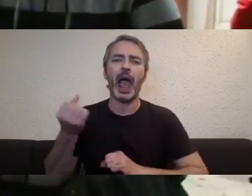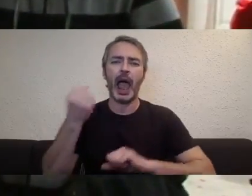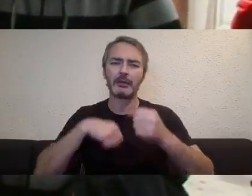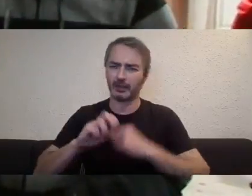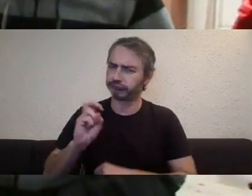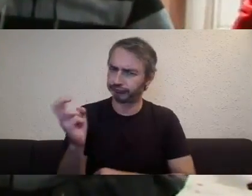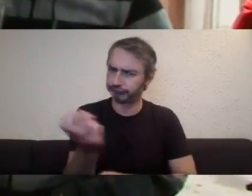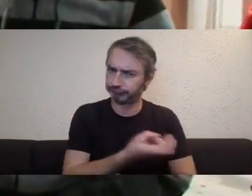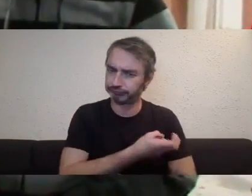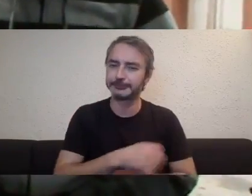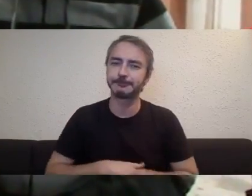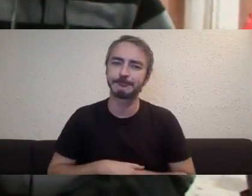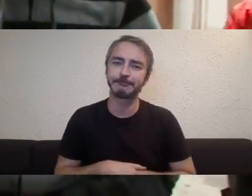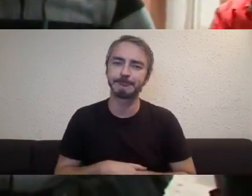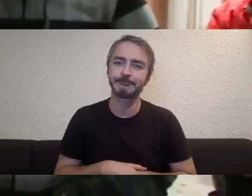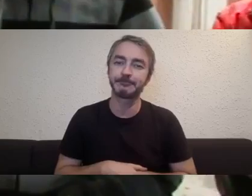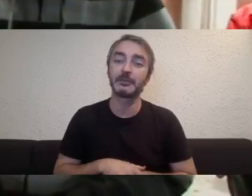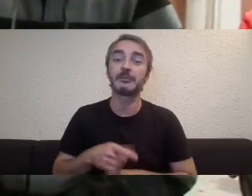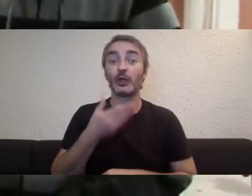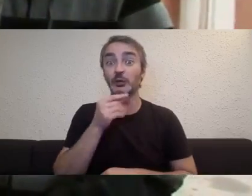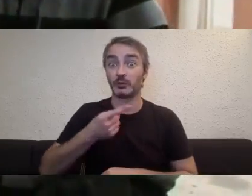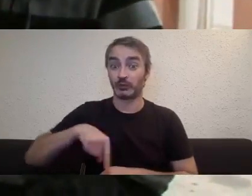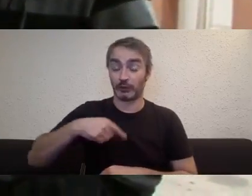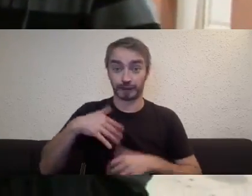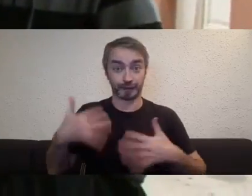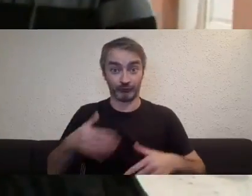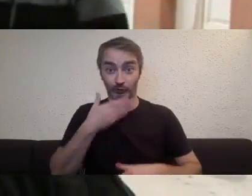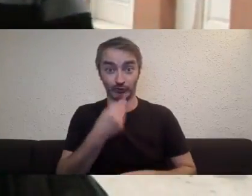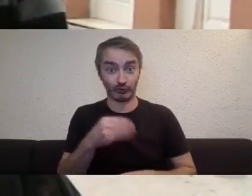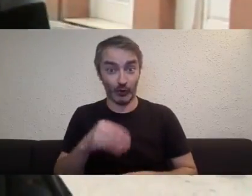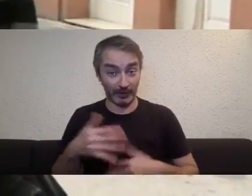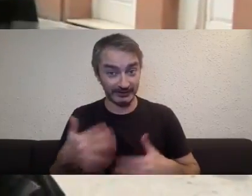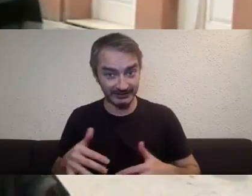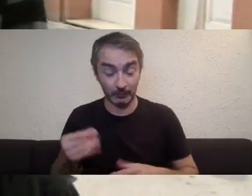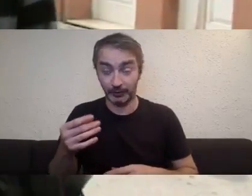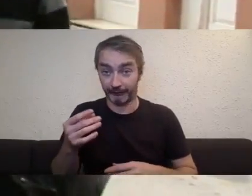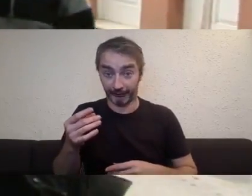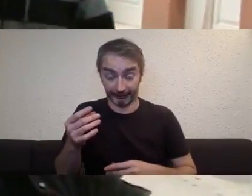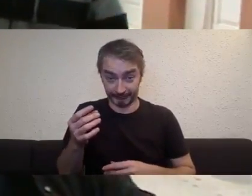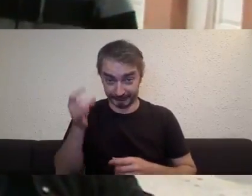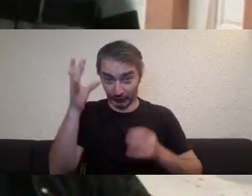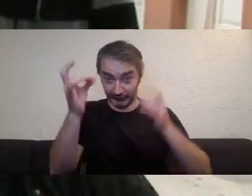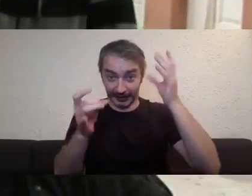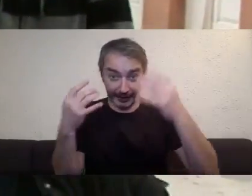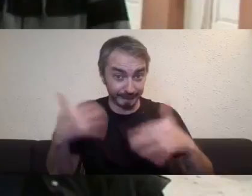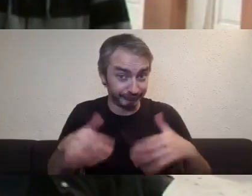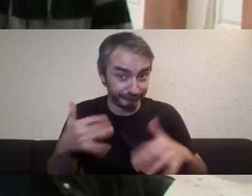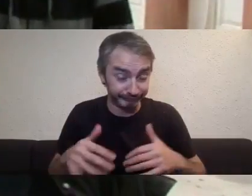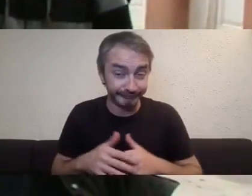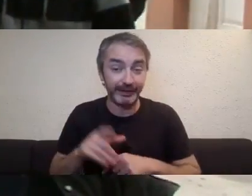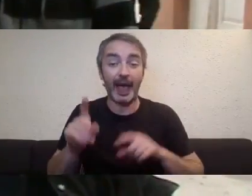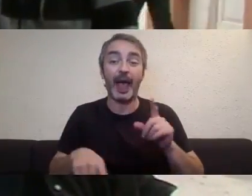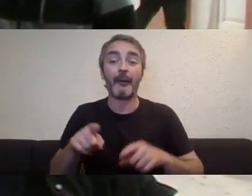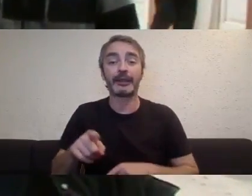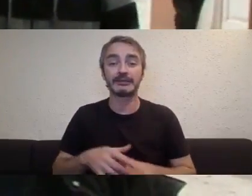96 vam realitzar activitats variades. També érem bastant jovenets i vam fer moltes partillades, perquè